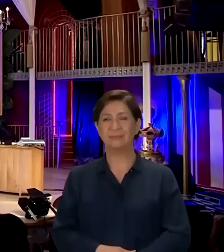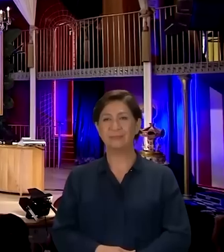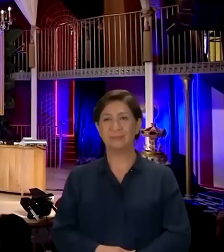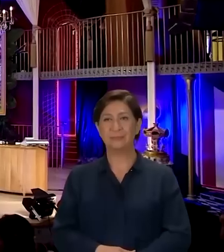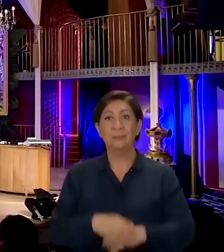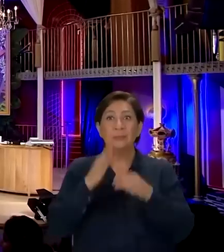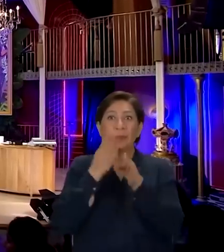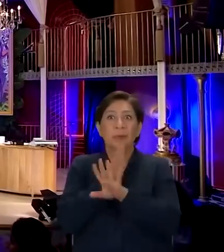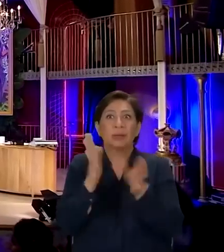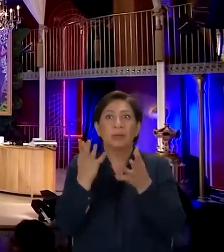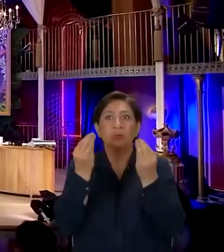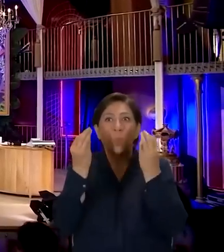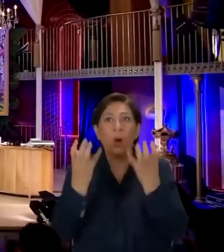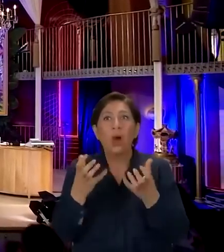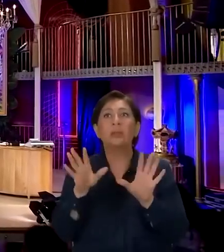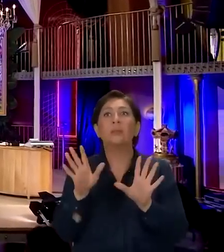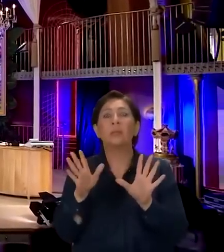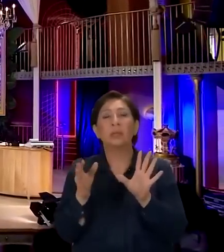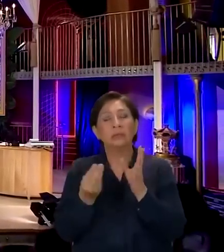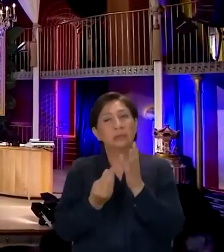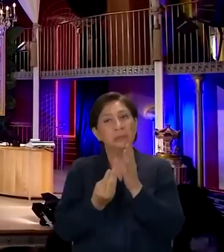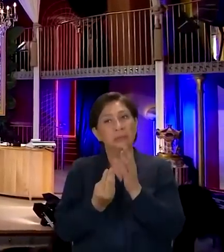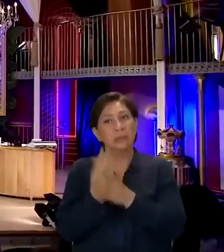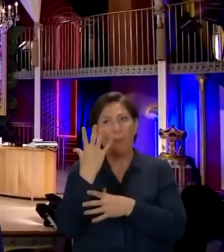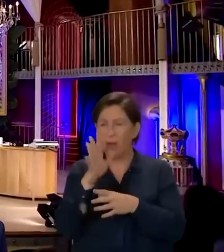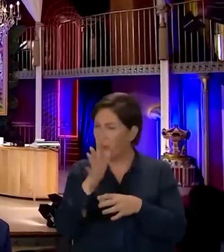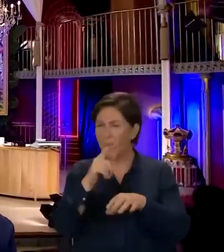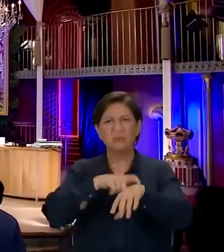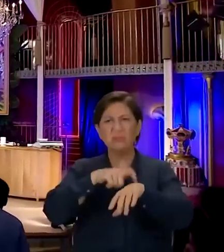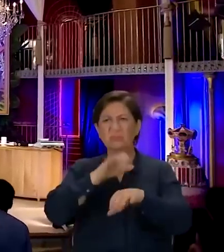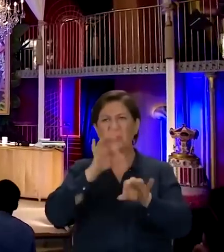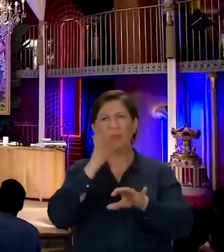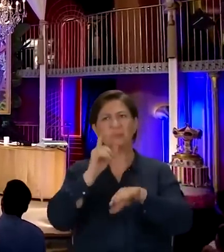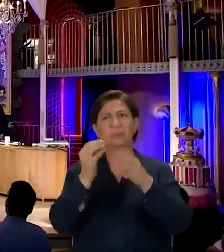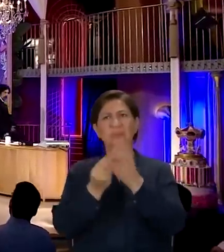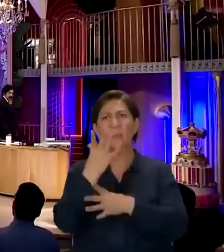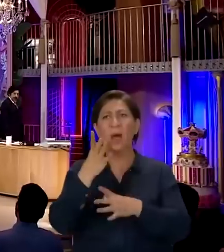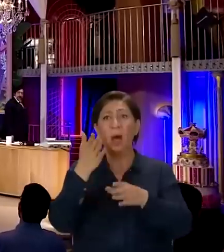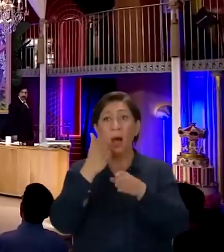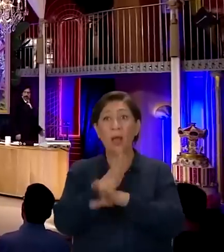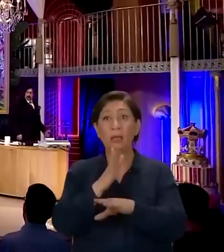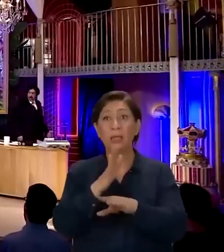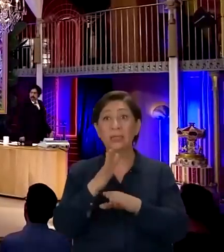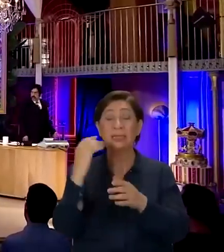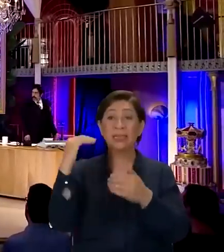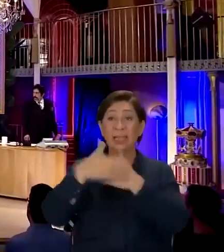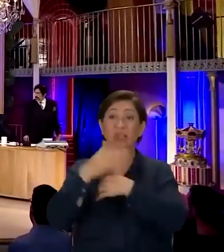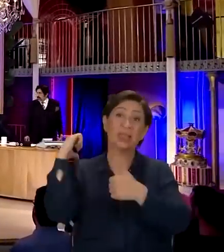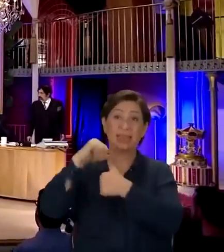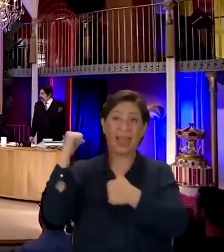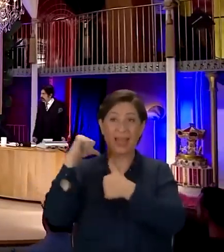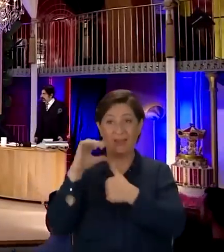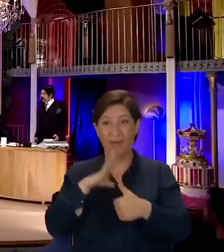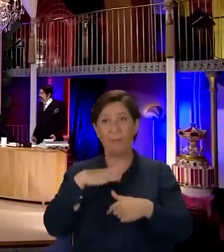Kaşıklarına... Yani hakikaten çok ağır değil mi ya? Sabahları mı ne yayınlanıyor bu program? Böyle hakikaten... Gece tekrarı da var bazen. Var